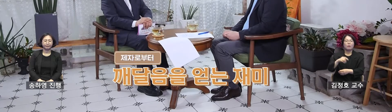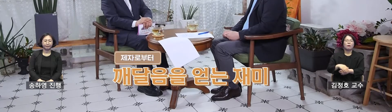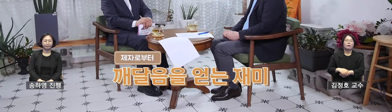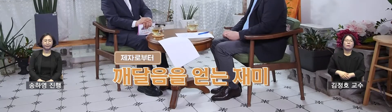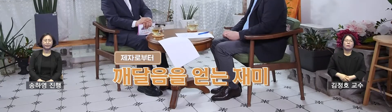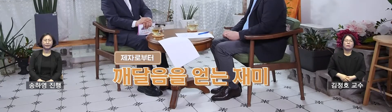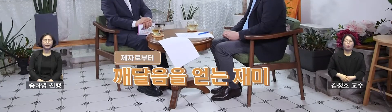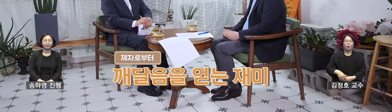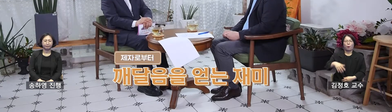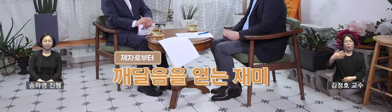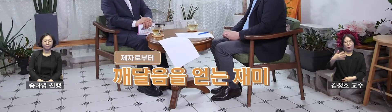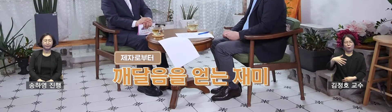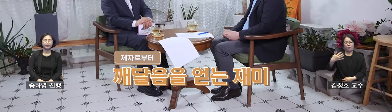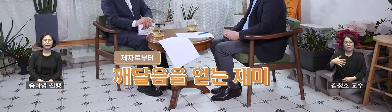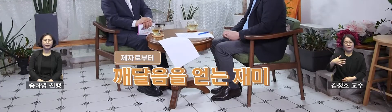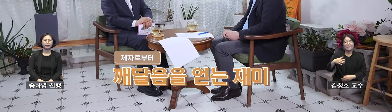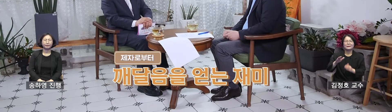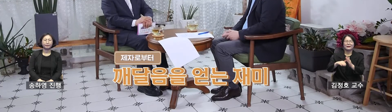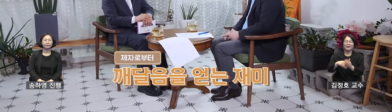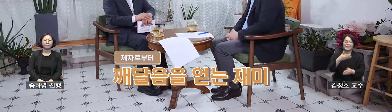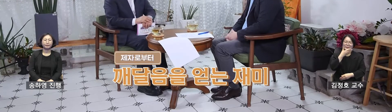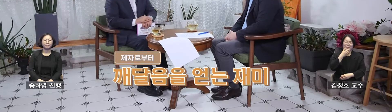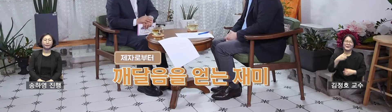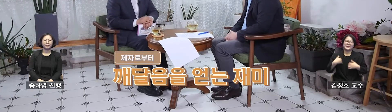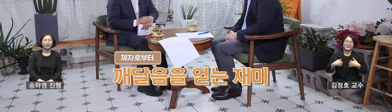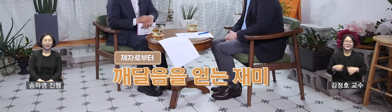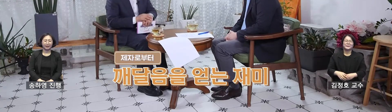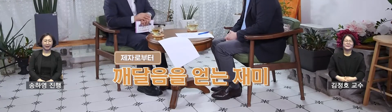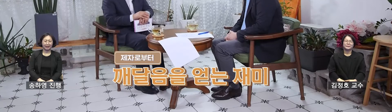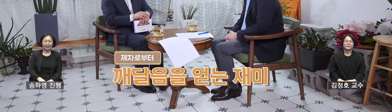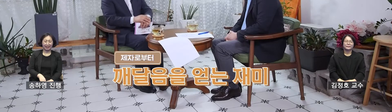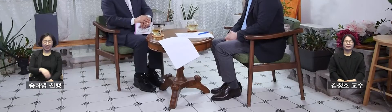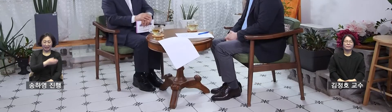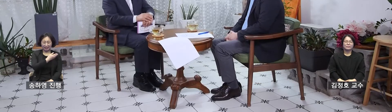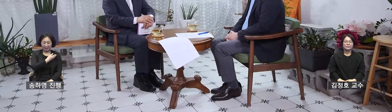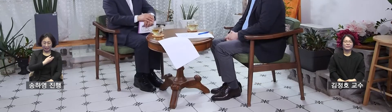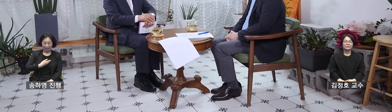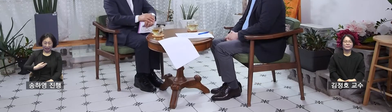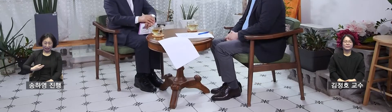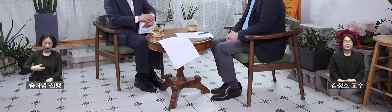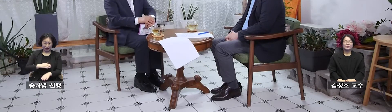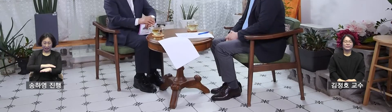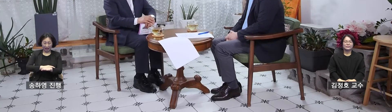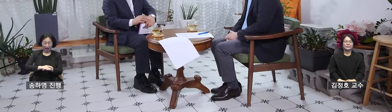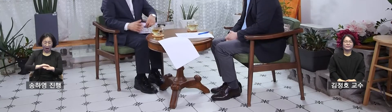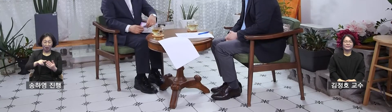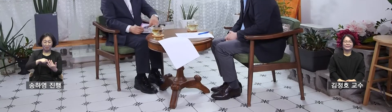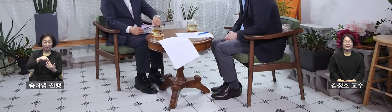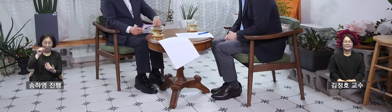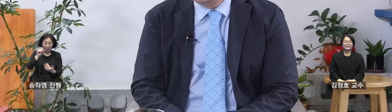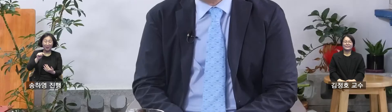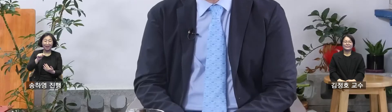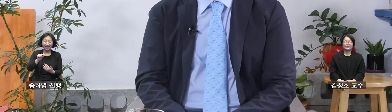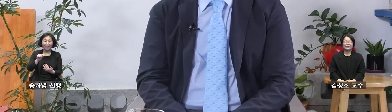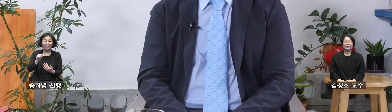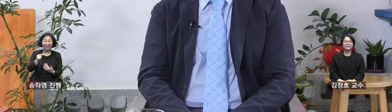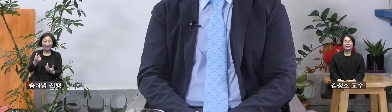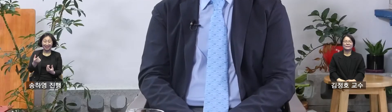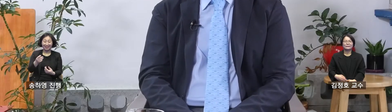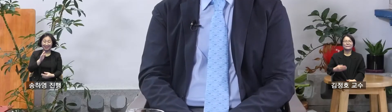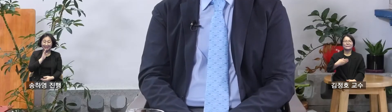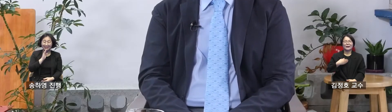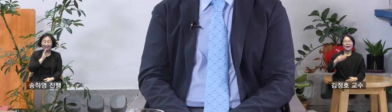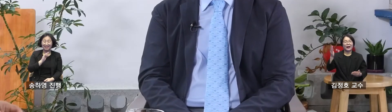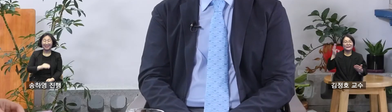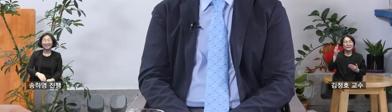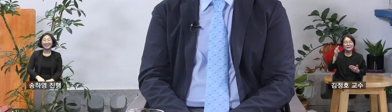때가 아주 가장 재밌습니다. 제자들을 네. 잘 뽑으신 것 같아요. 제가